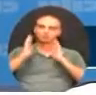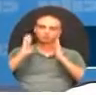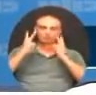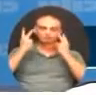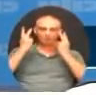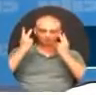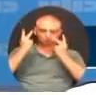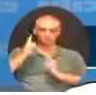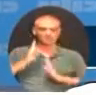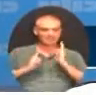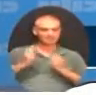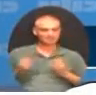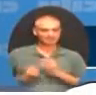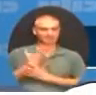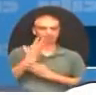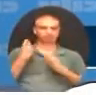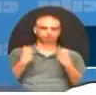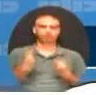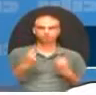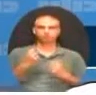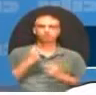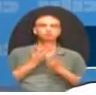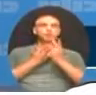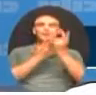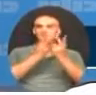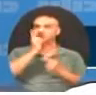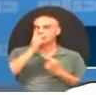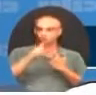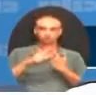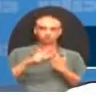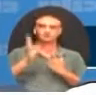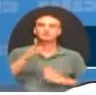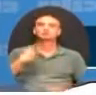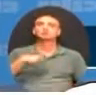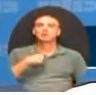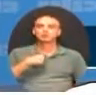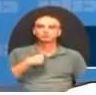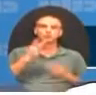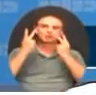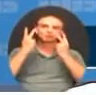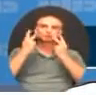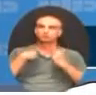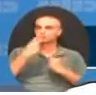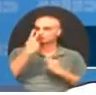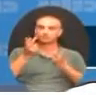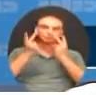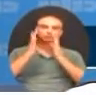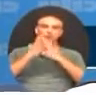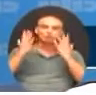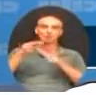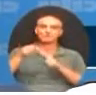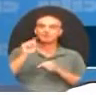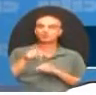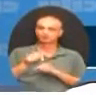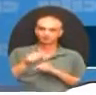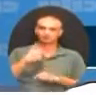מאוד חשוב, יצרני ושמייצא, ויש לנו חשיבות, אנחנו רואים חשיבות גדולה בענף